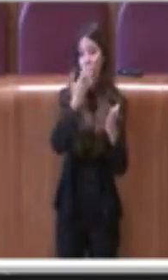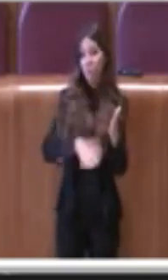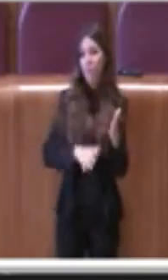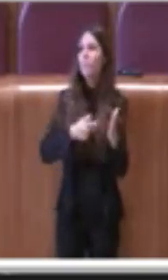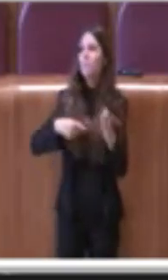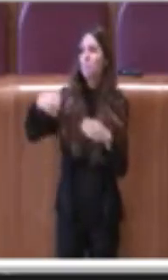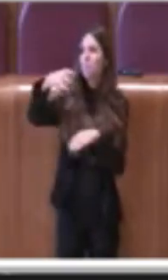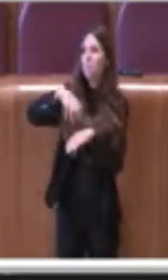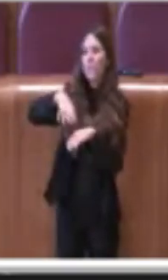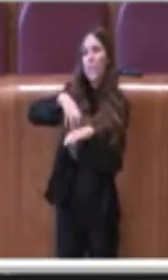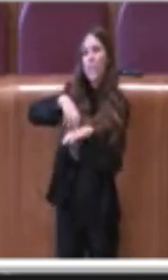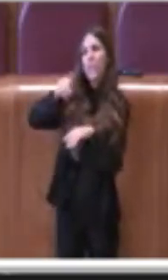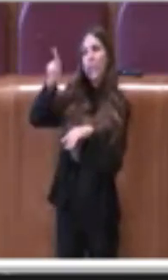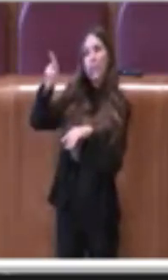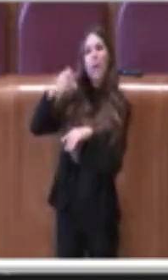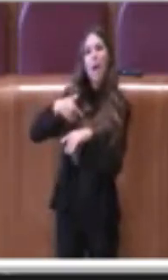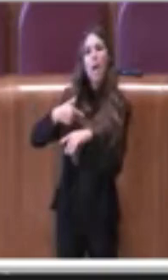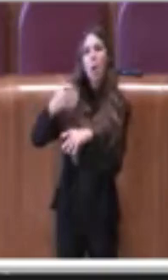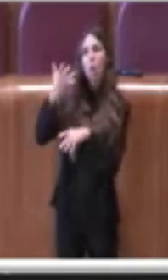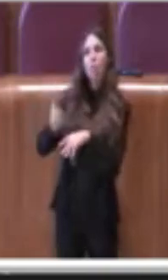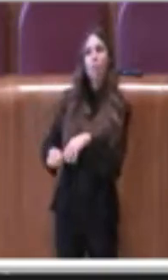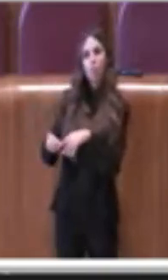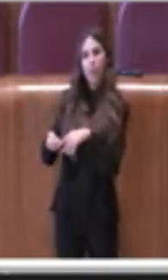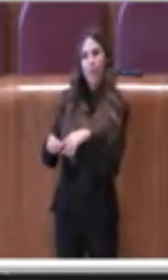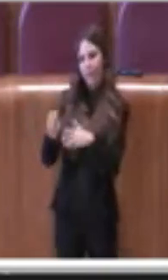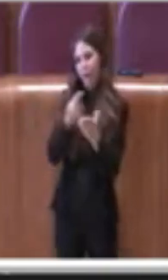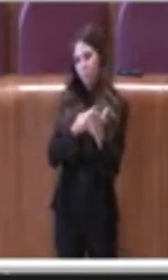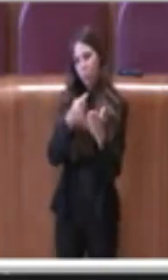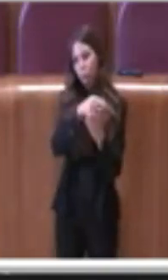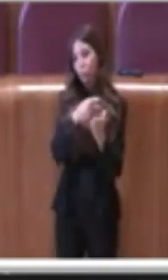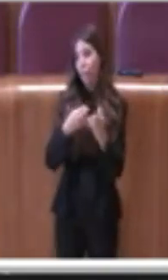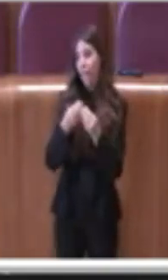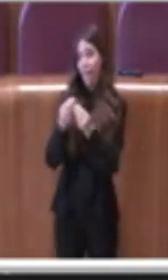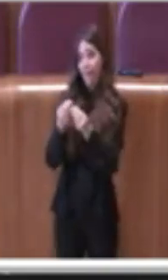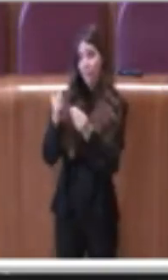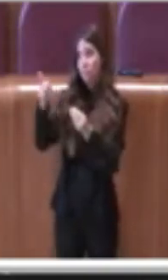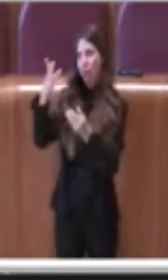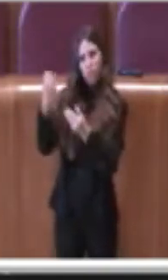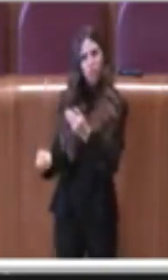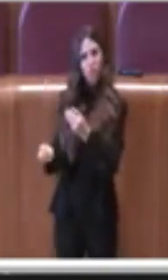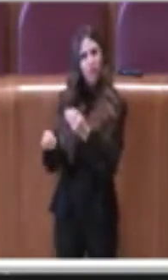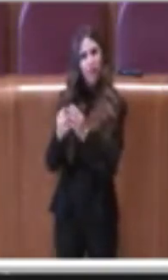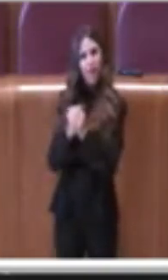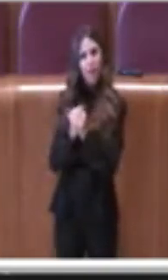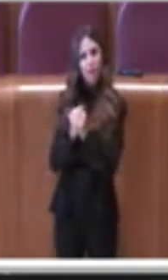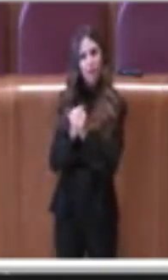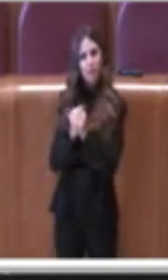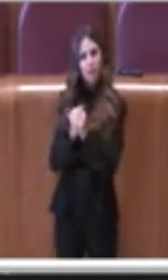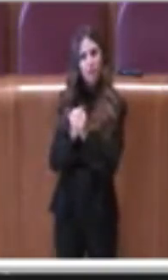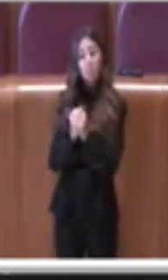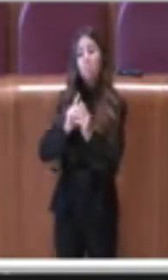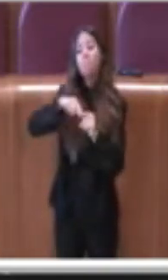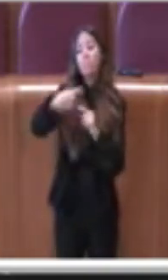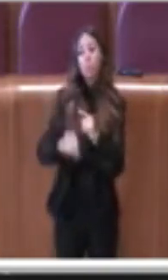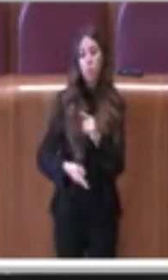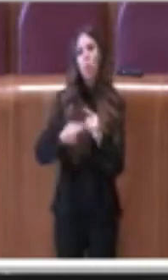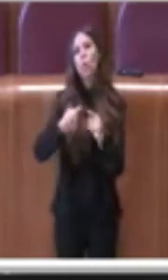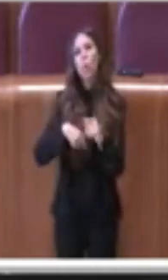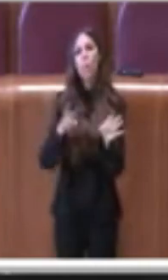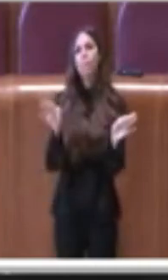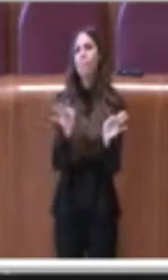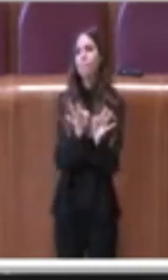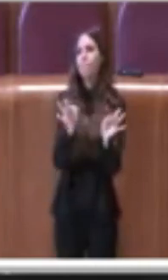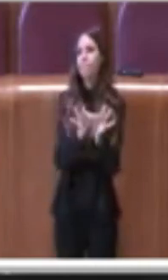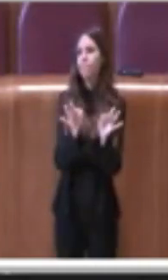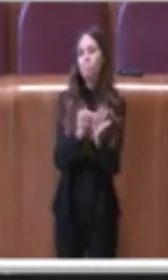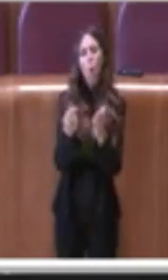Ministero ha accolto favorevolmente questi progetti. Oltre a questo, abbiamo sposato i tanti progetti